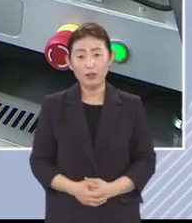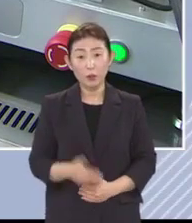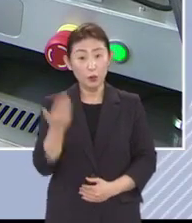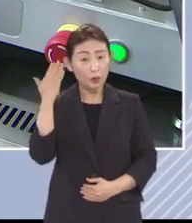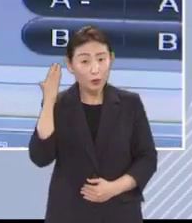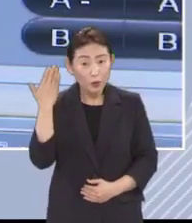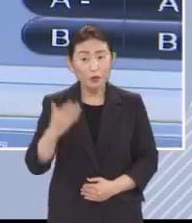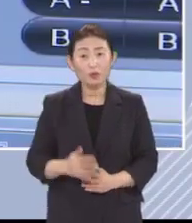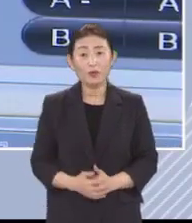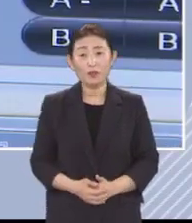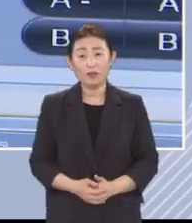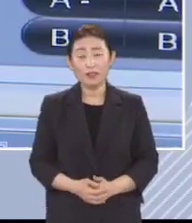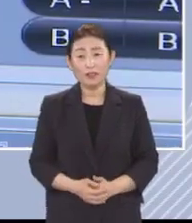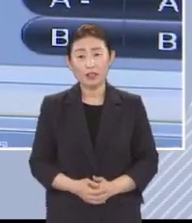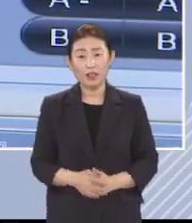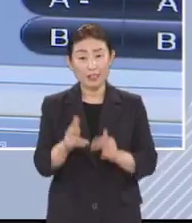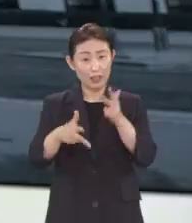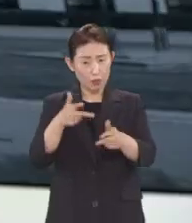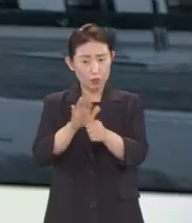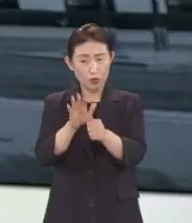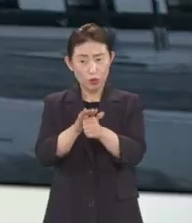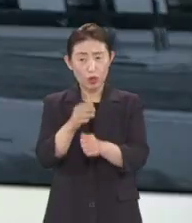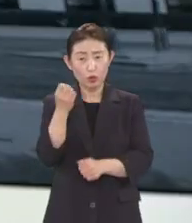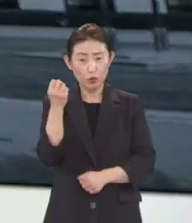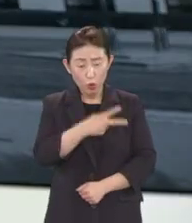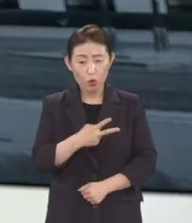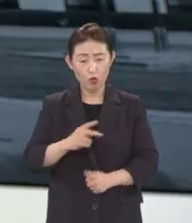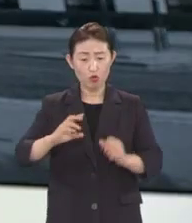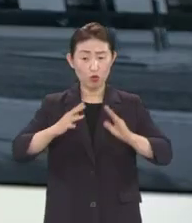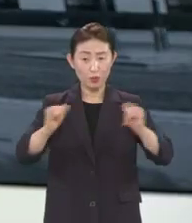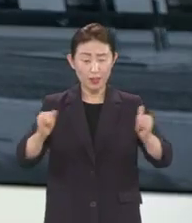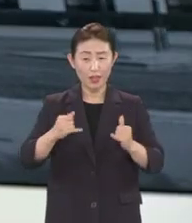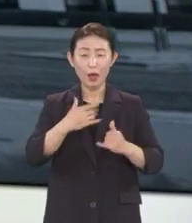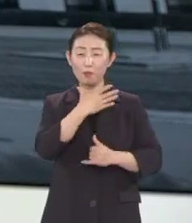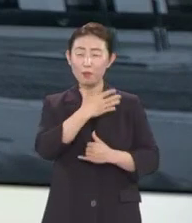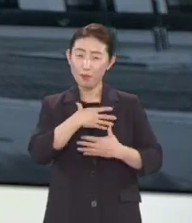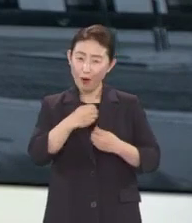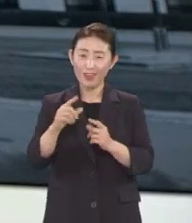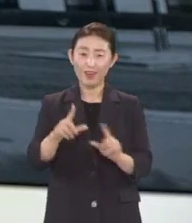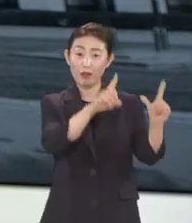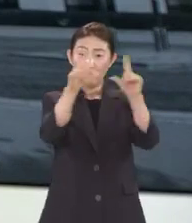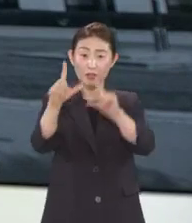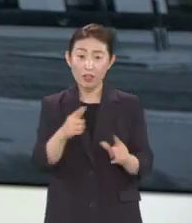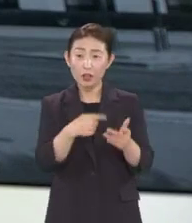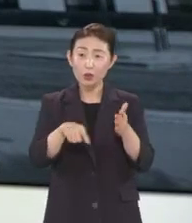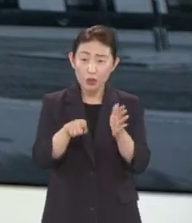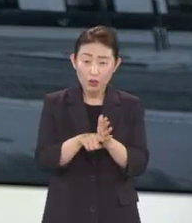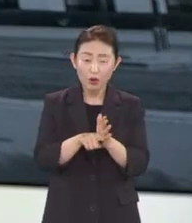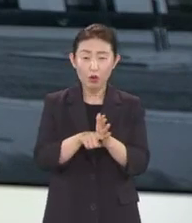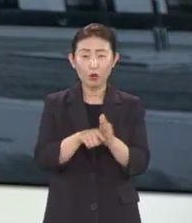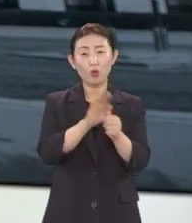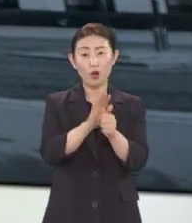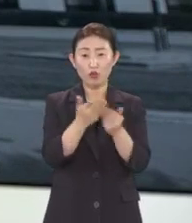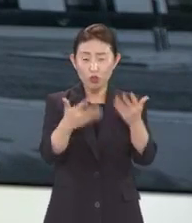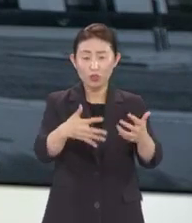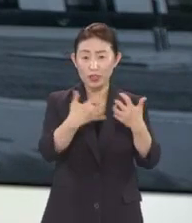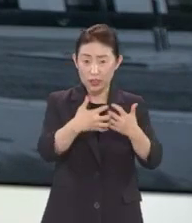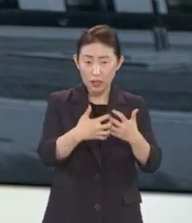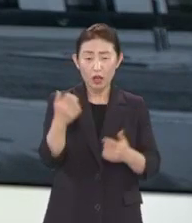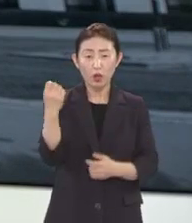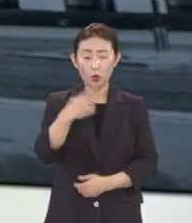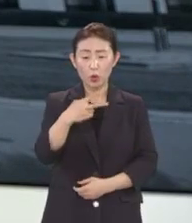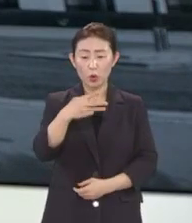이제 그런 산업계 지원뿐만 아니고 국민들의 삶의 질 향상이라든지 탄소 중립과 같은